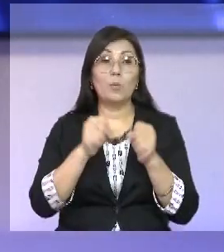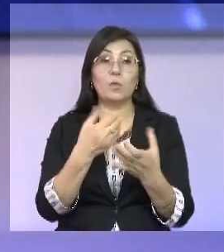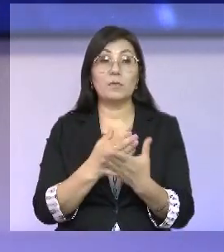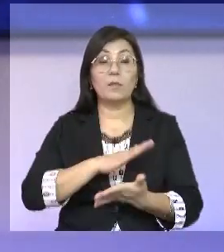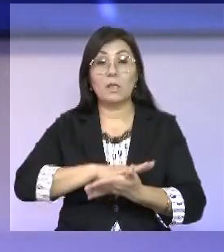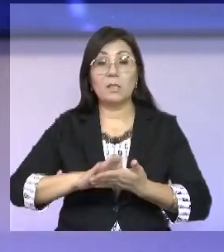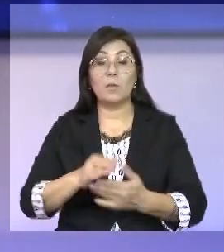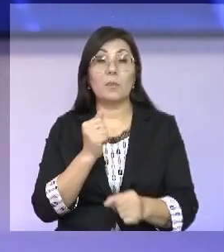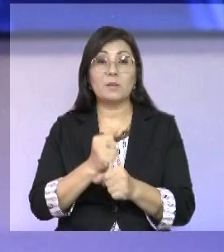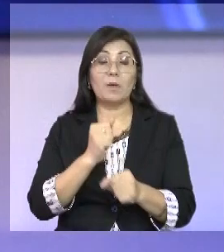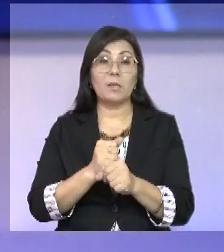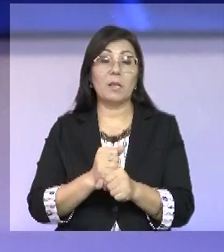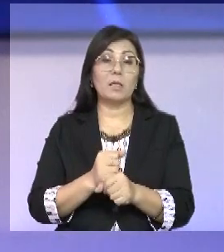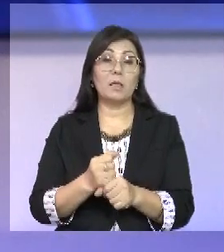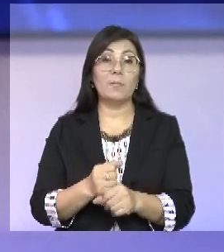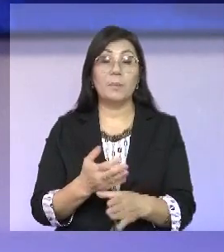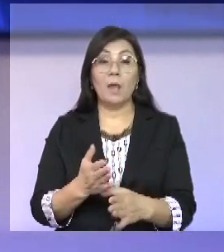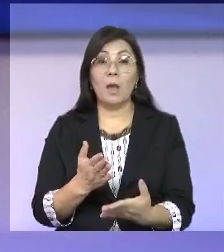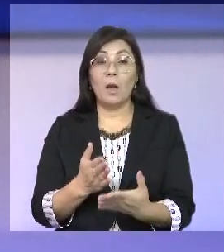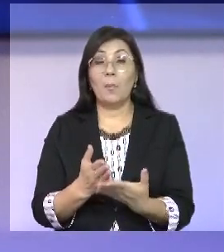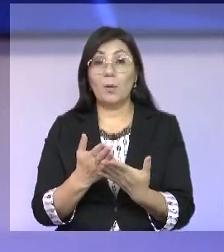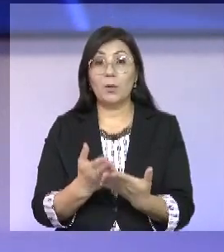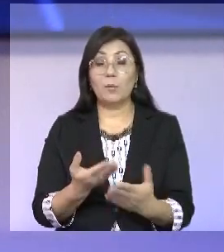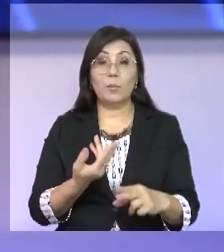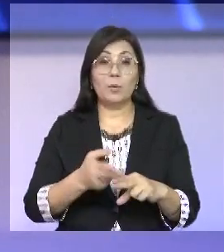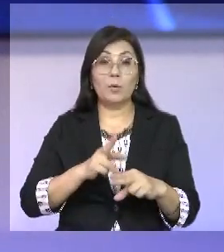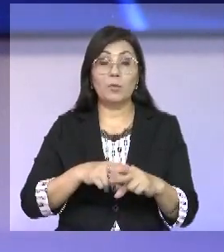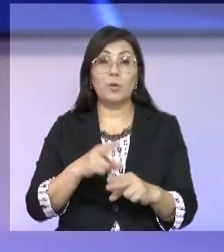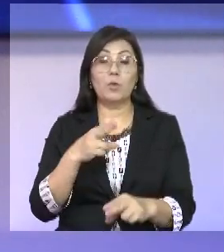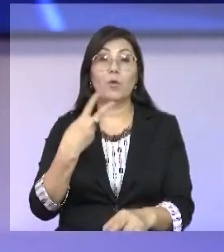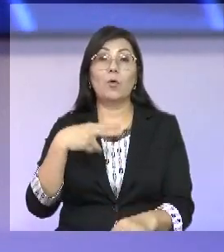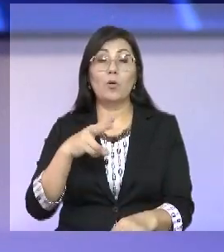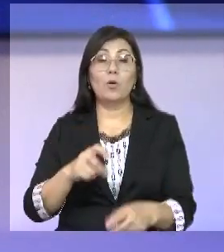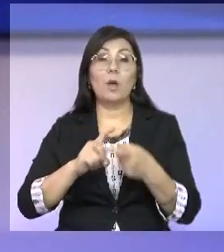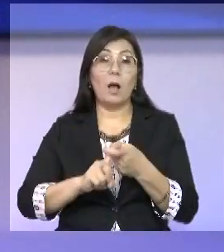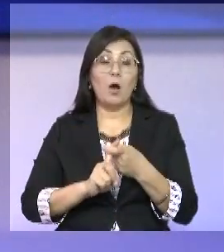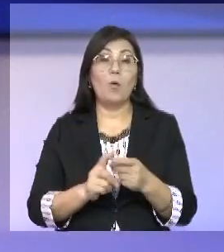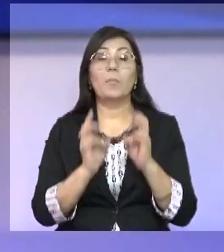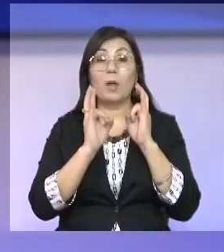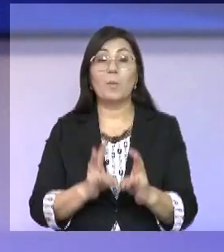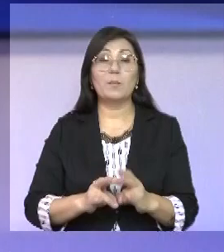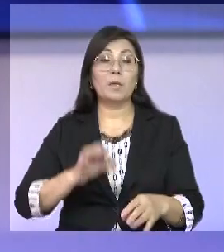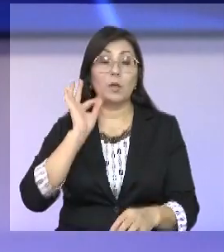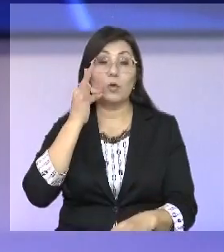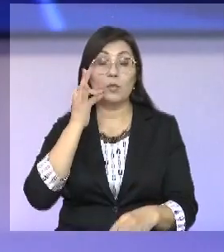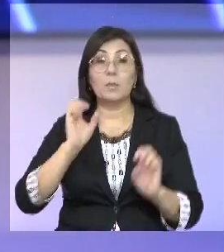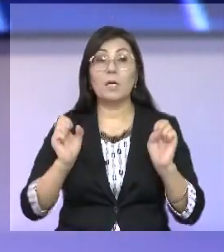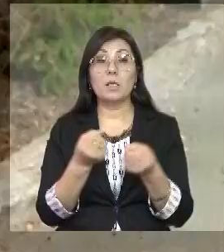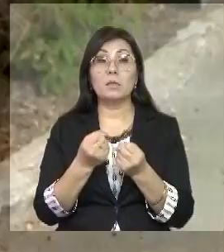дезинфекция жүргізіп, аурудың алдын алуға мүмкіндік туады. Айта кеткен жөн, күл қауіпті ауру, әсіресе ол күз бен қыста